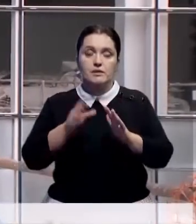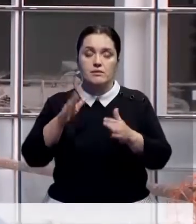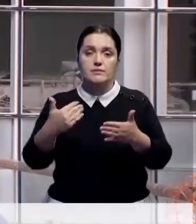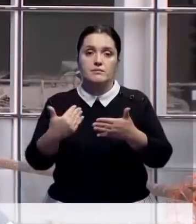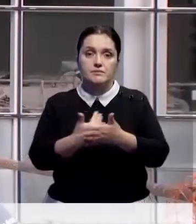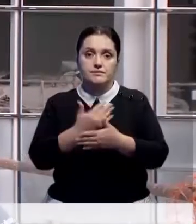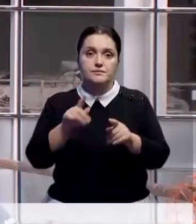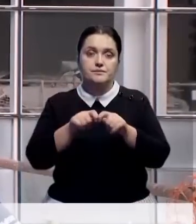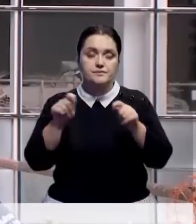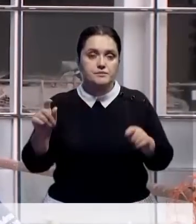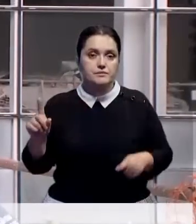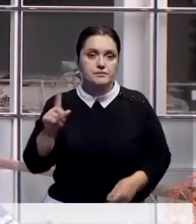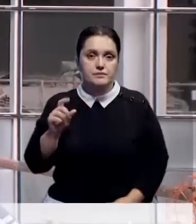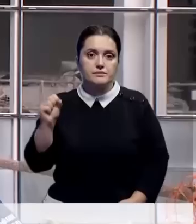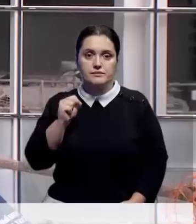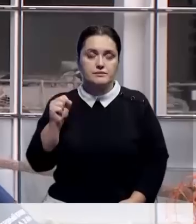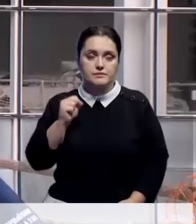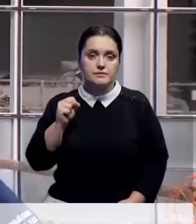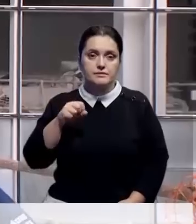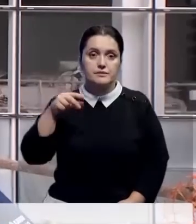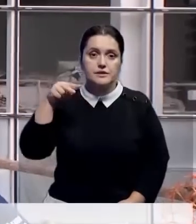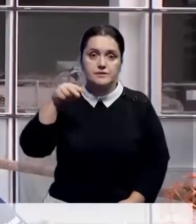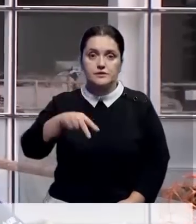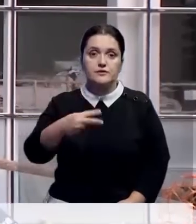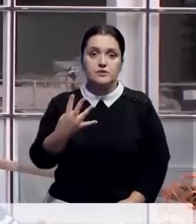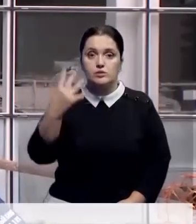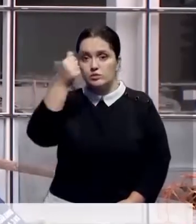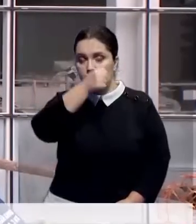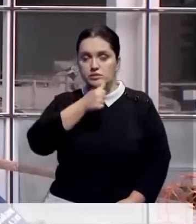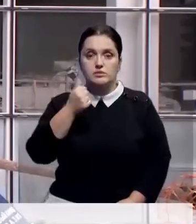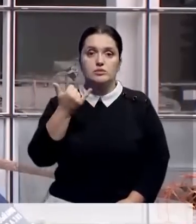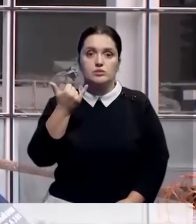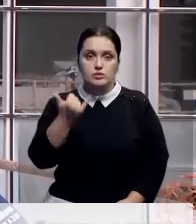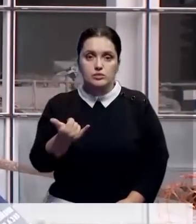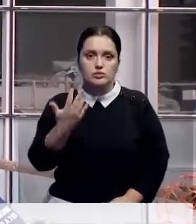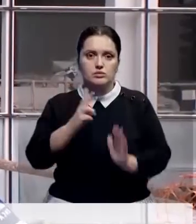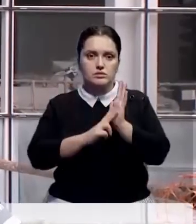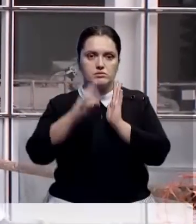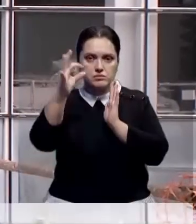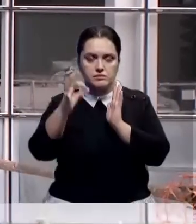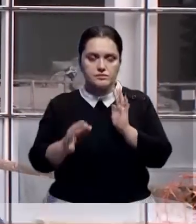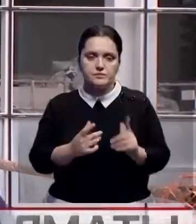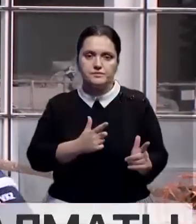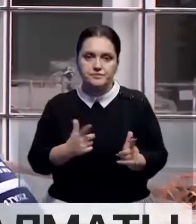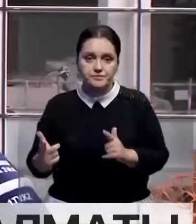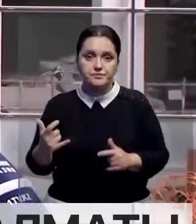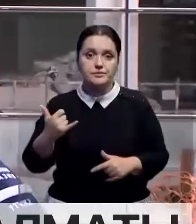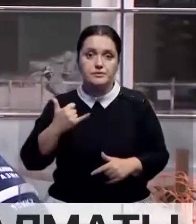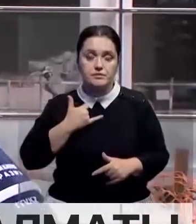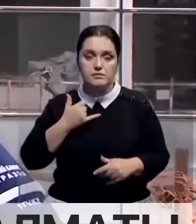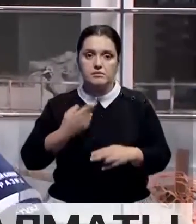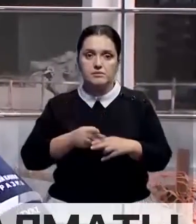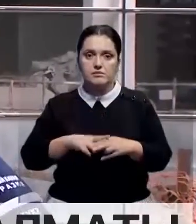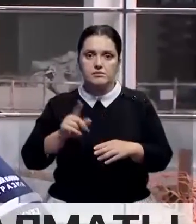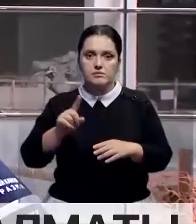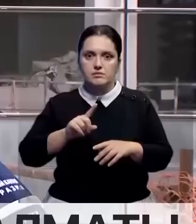терминала у нас ожидалось в августе 2024 года. Сейчас объект завершен на 70%. Но так как у нас произошел резкий